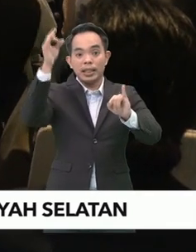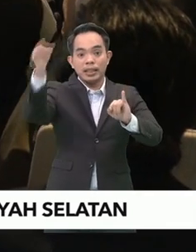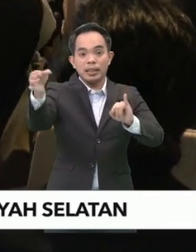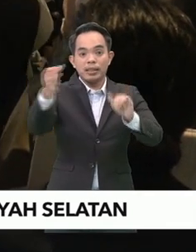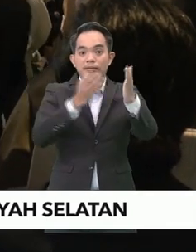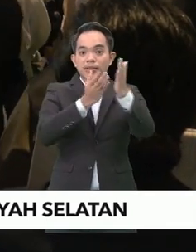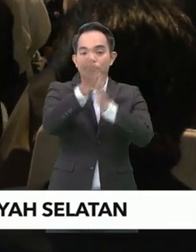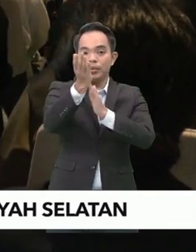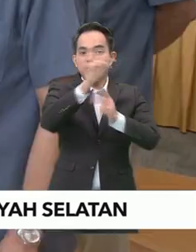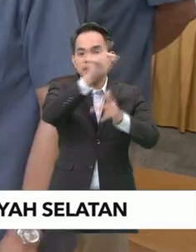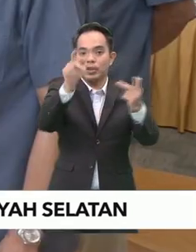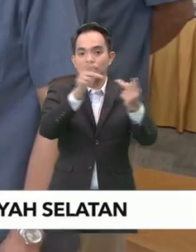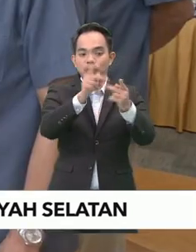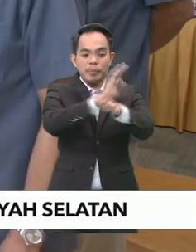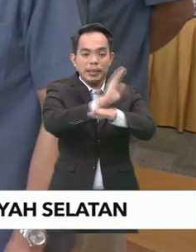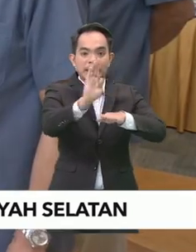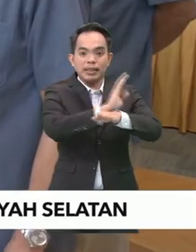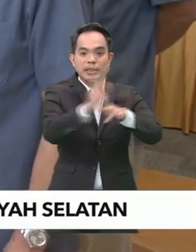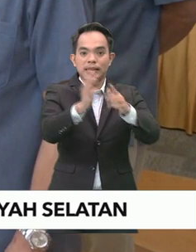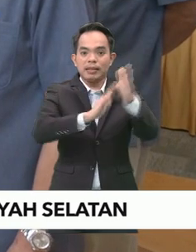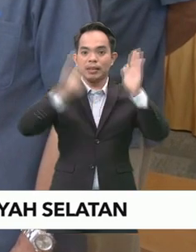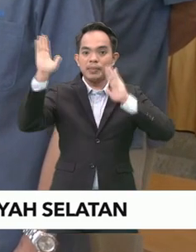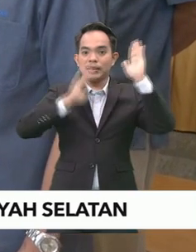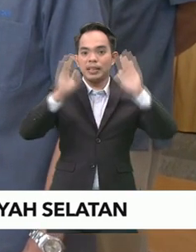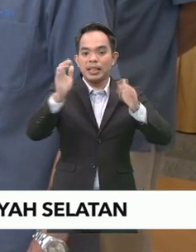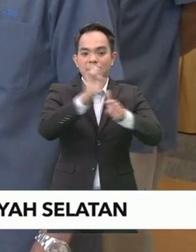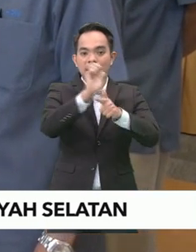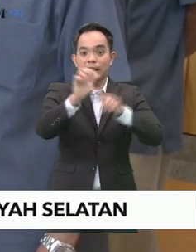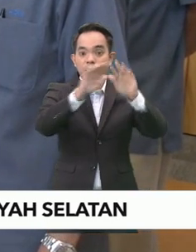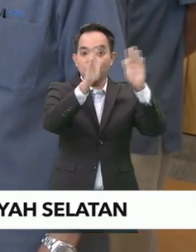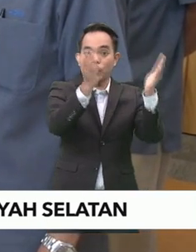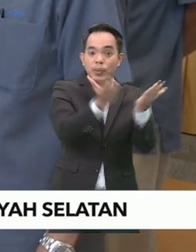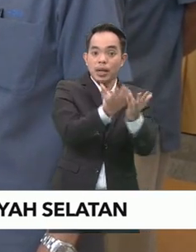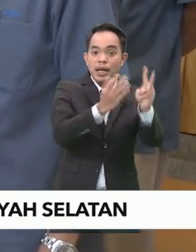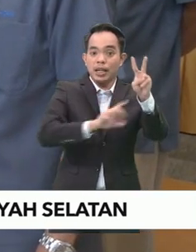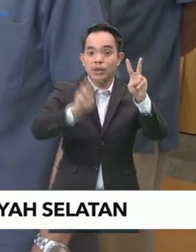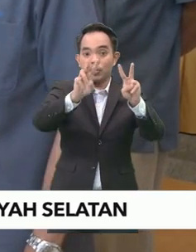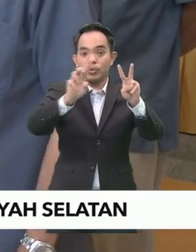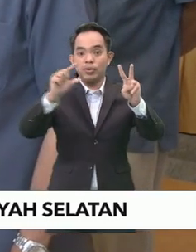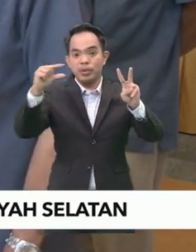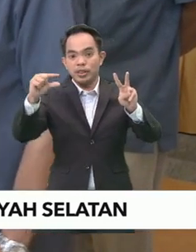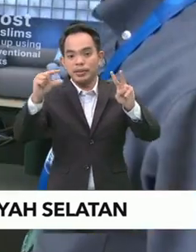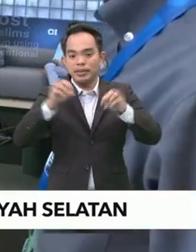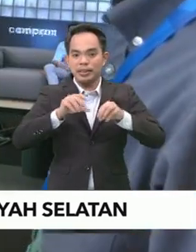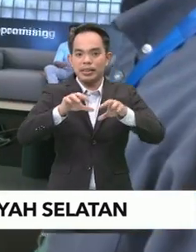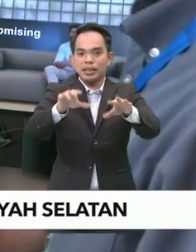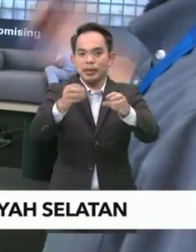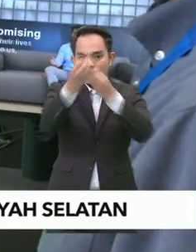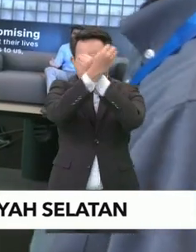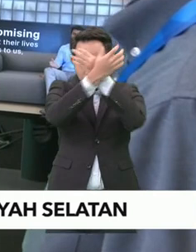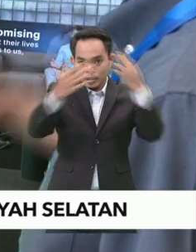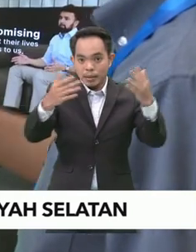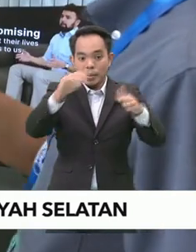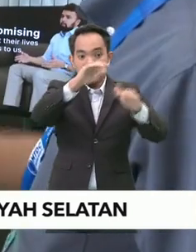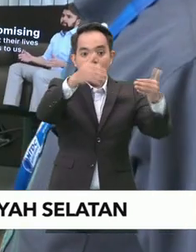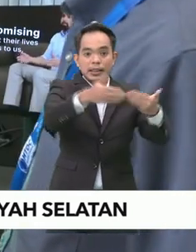terus relevan dengan pasaran tempatan atau global. Program R2G adalah platform menyebarkan maklumat dan memperkenalkan